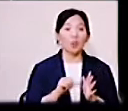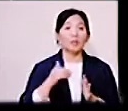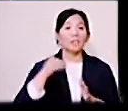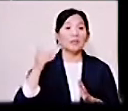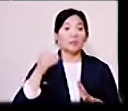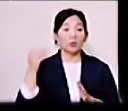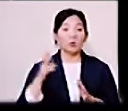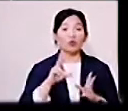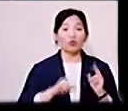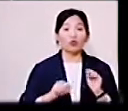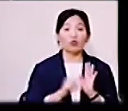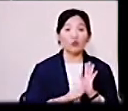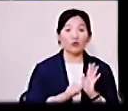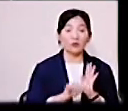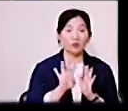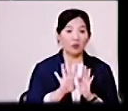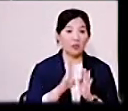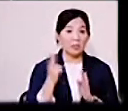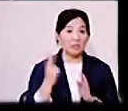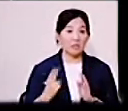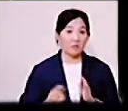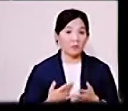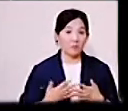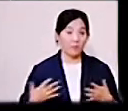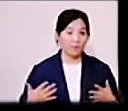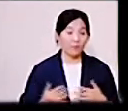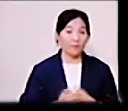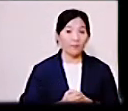есть 64 цвета.